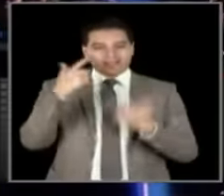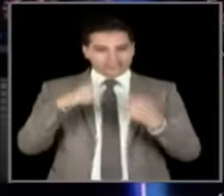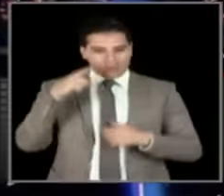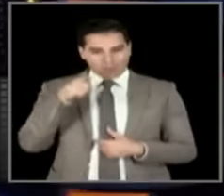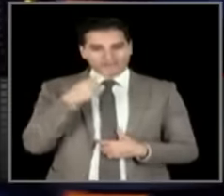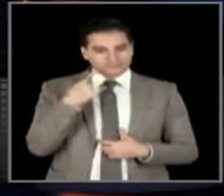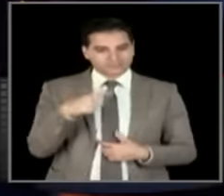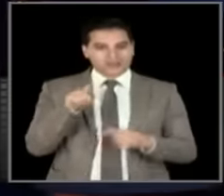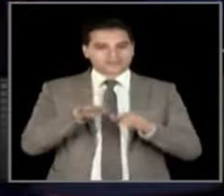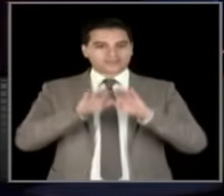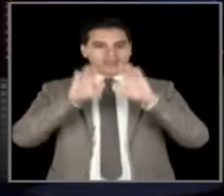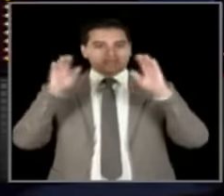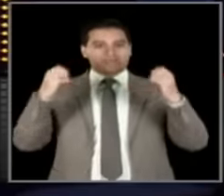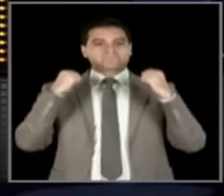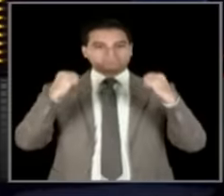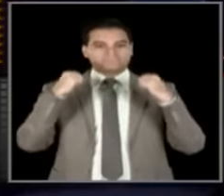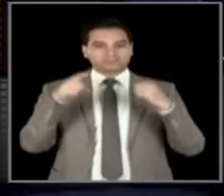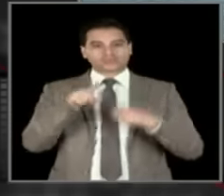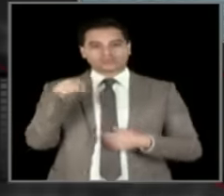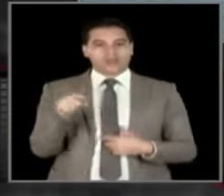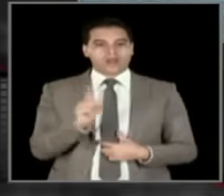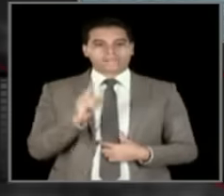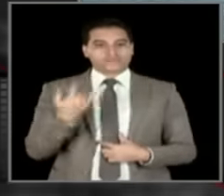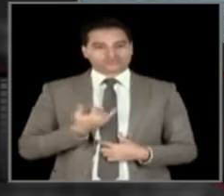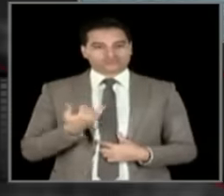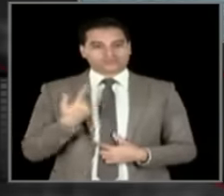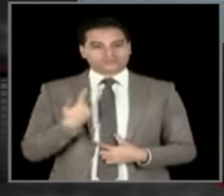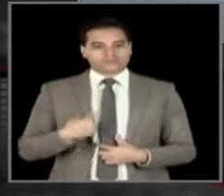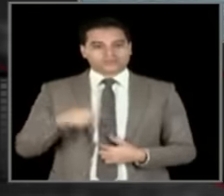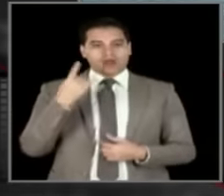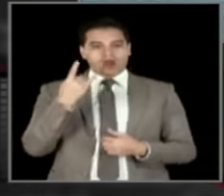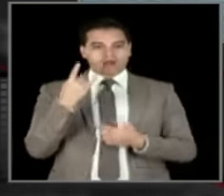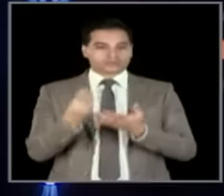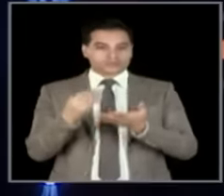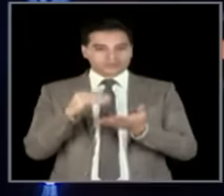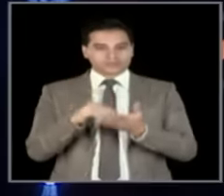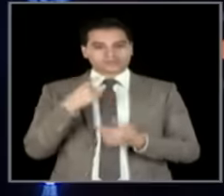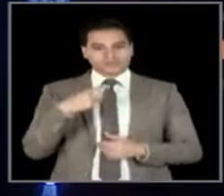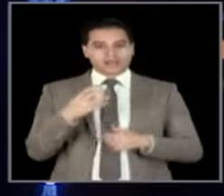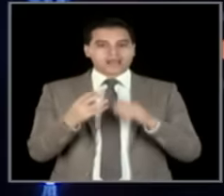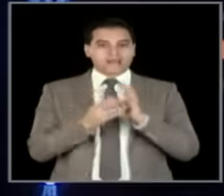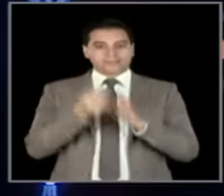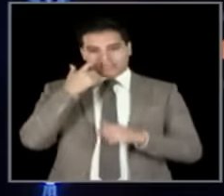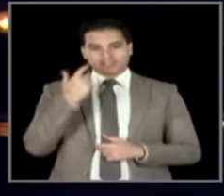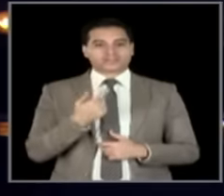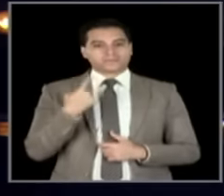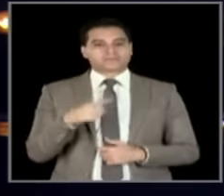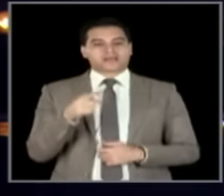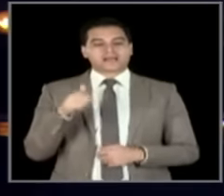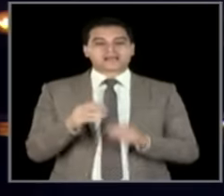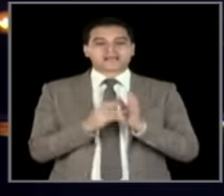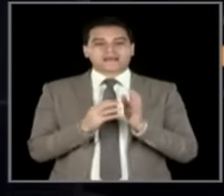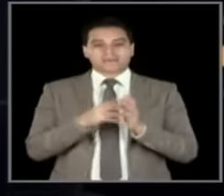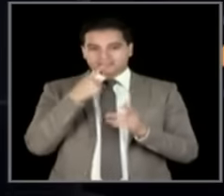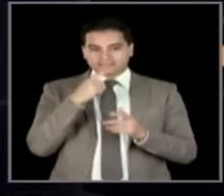سؤال ما كانش سهل. برافو عليك، 10 نقط لجامعة عين شمس. جامعة